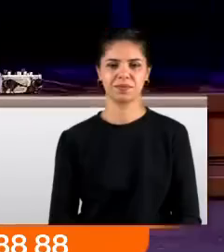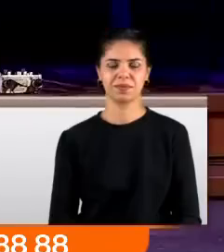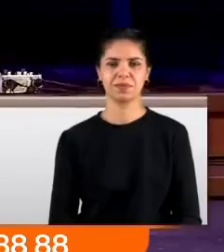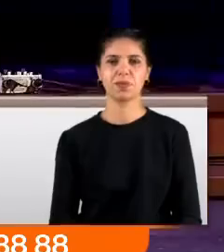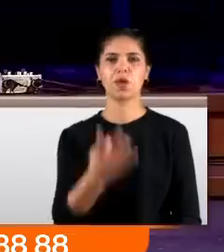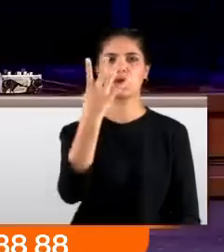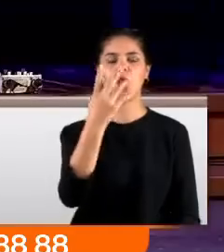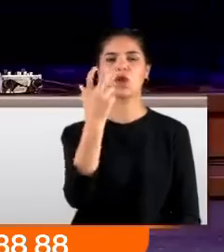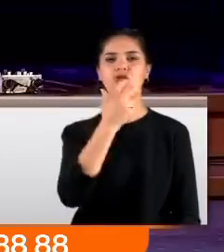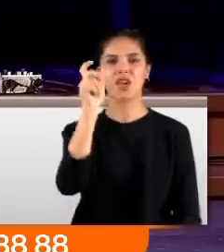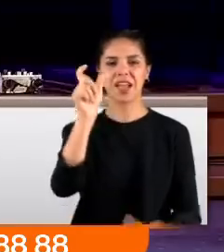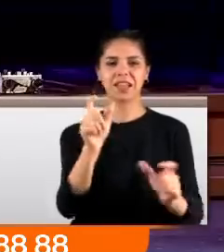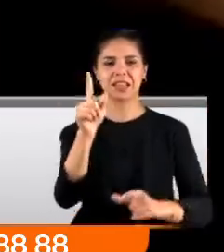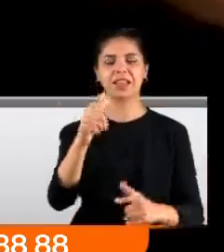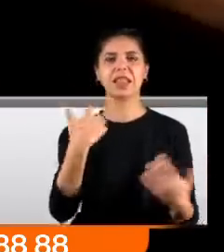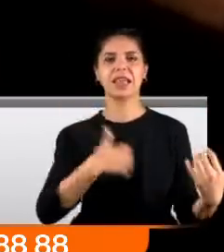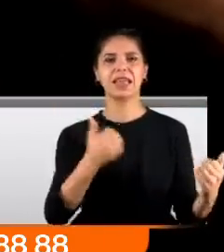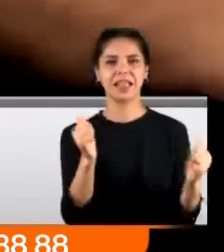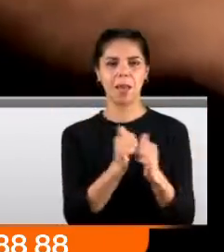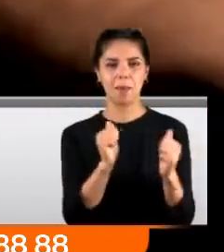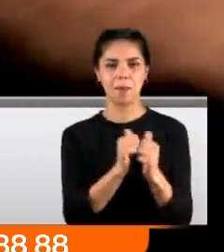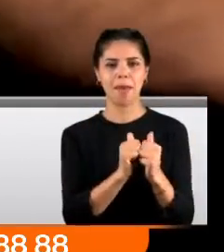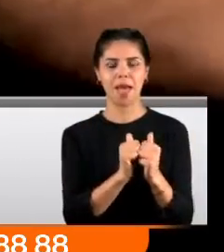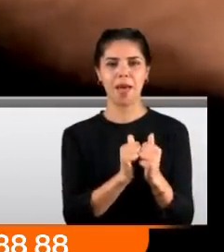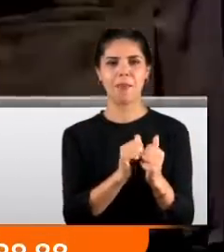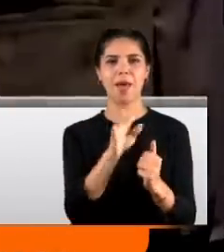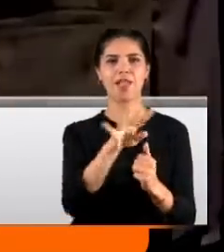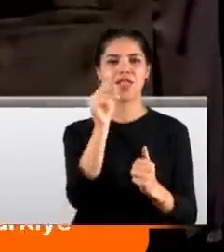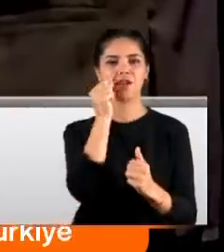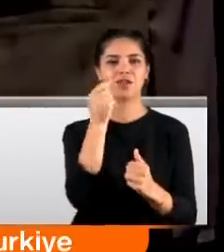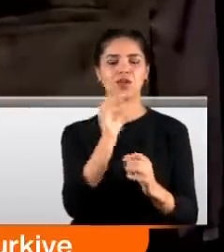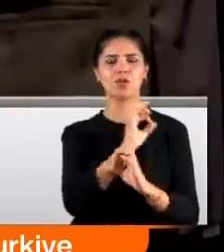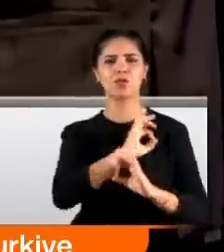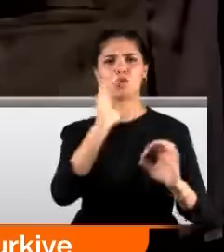Dört müzisyen gitarı perküsyonla birleştirince de ortaya işte bu muhteşem müzik çıktı.